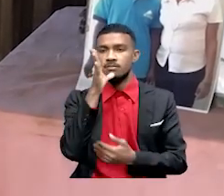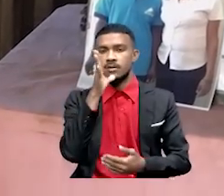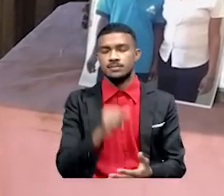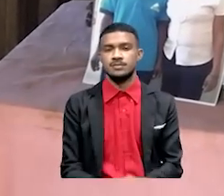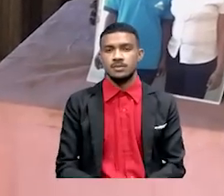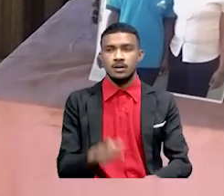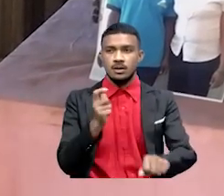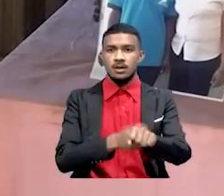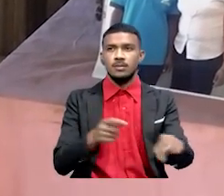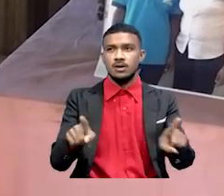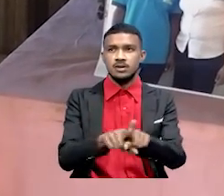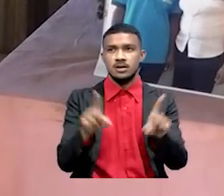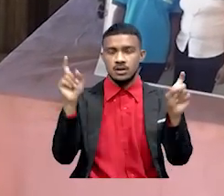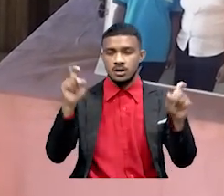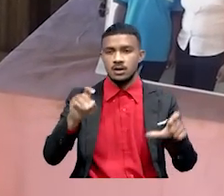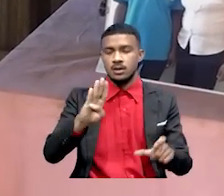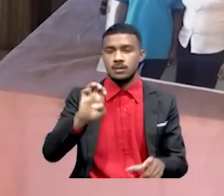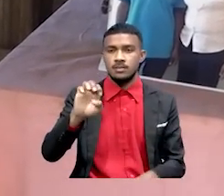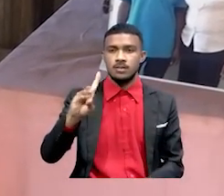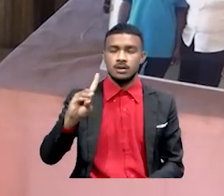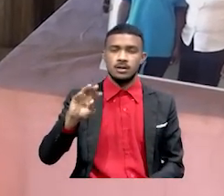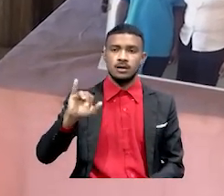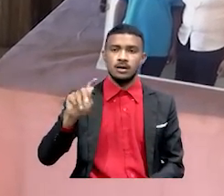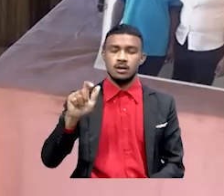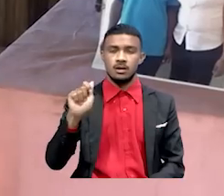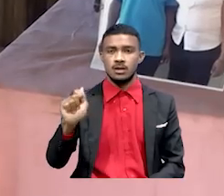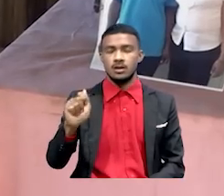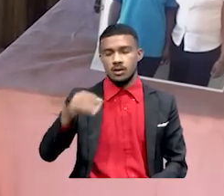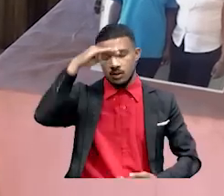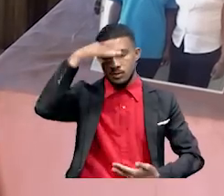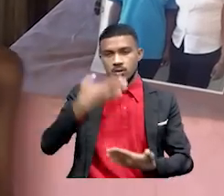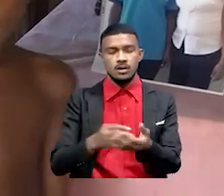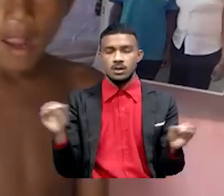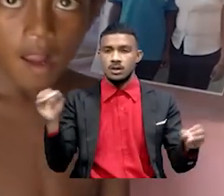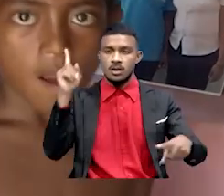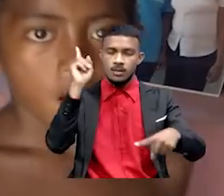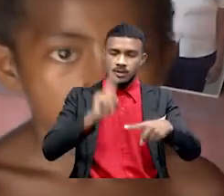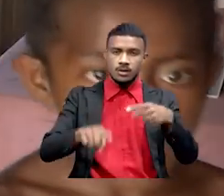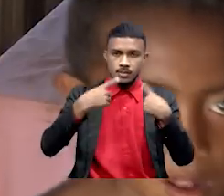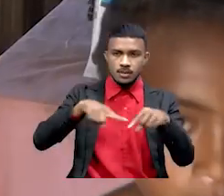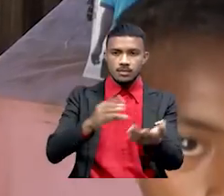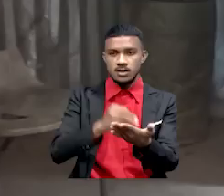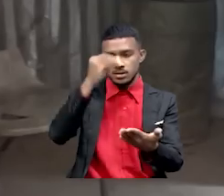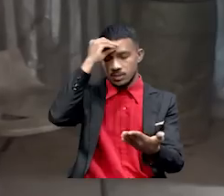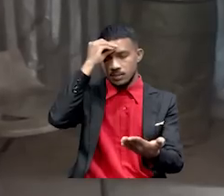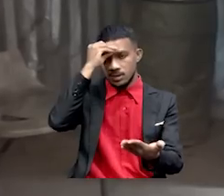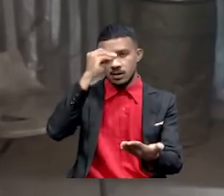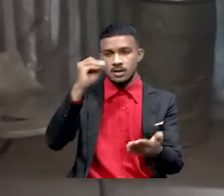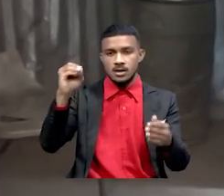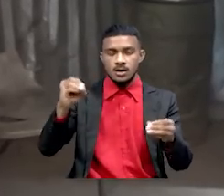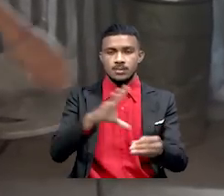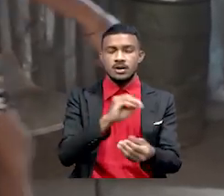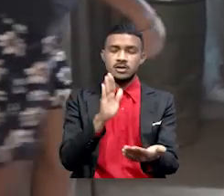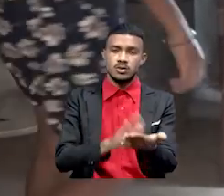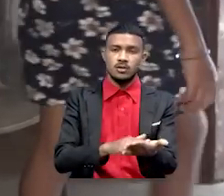situasaun ne dala rumo obriga bendita ni oang la bele participa ya proseso aprendizagem ho completo tamba tin ke tau matam